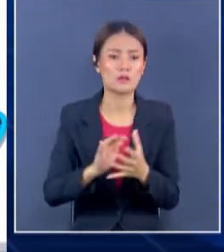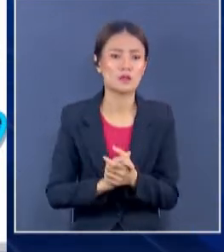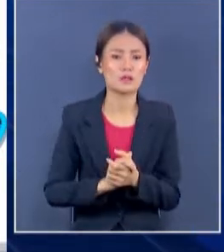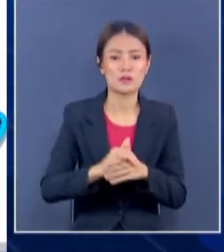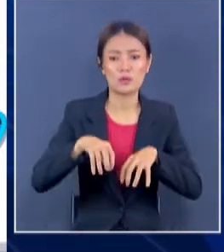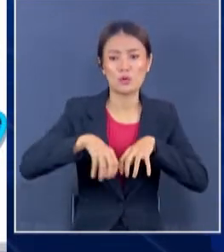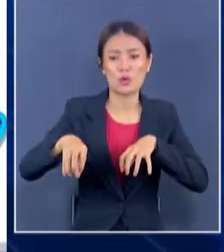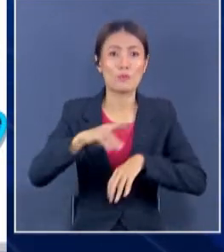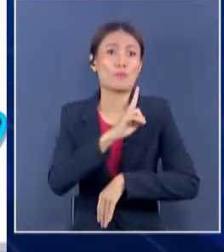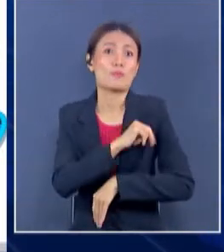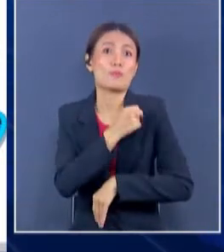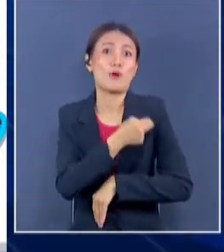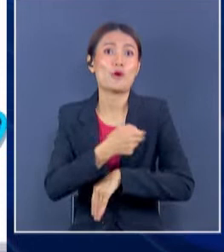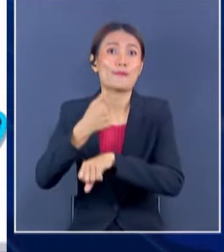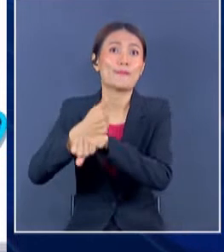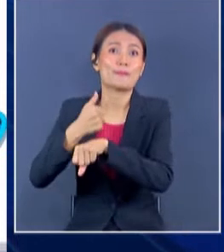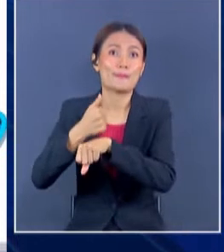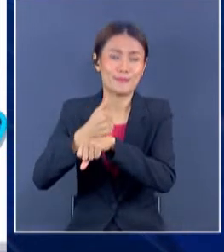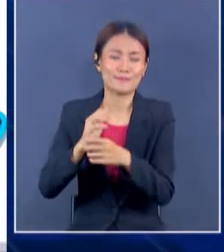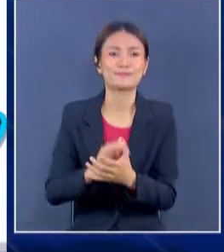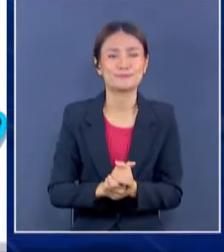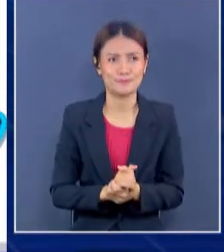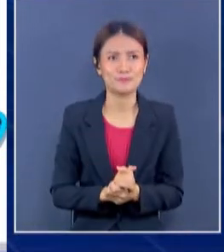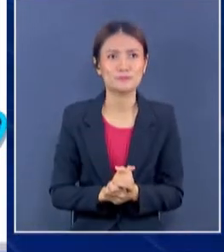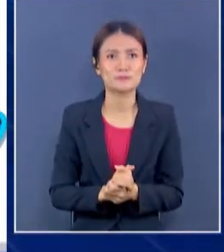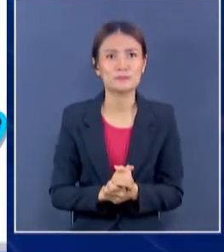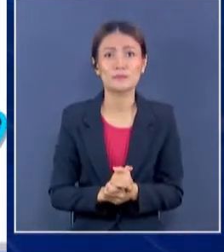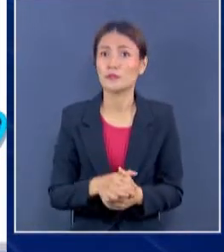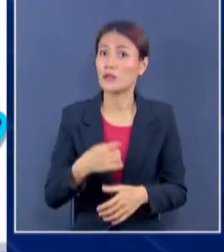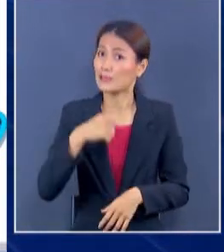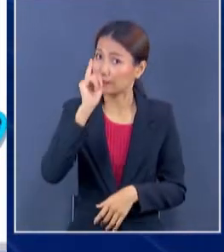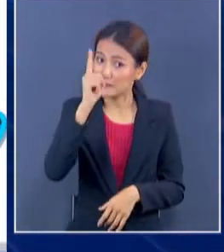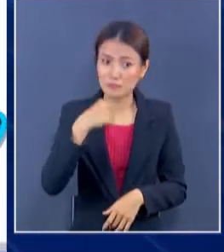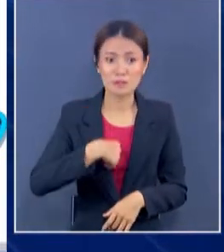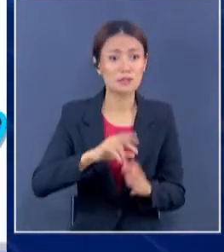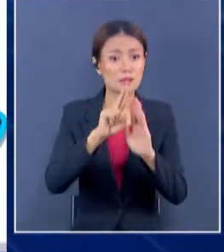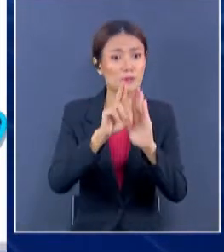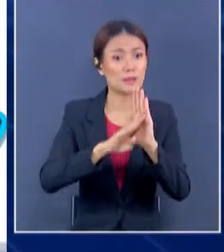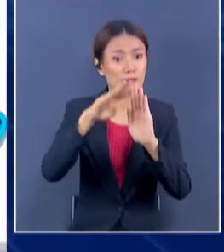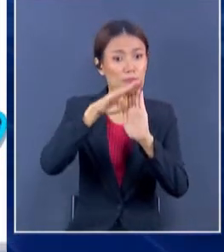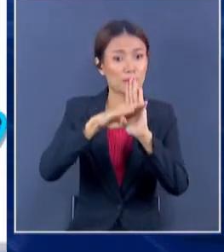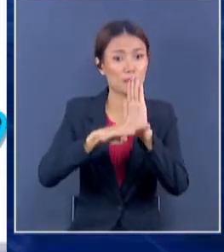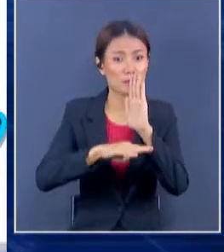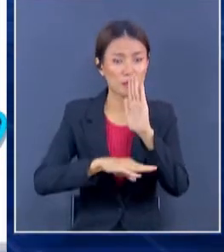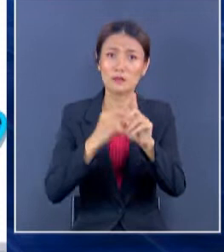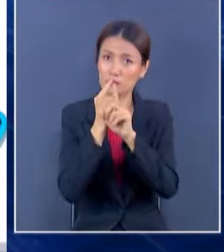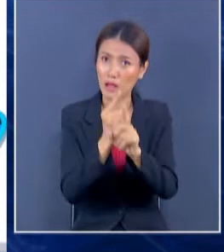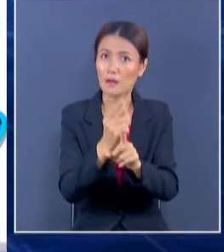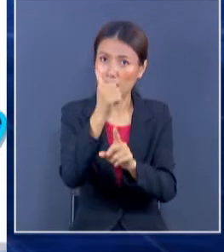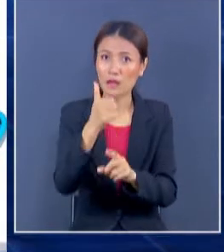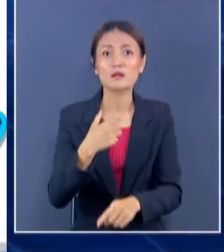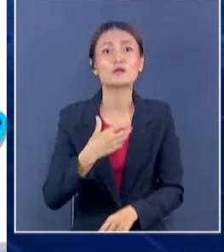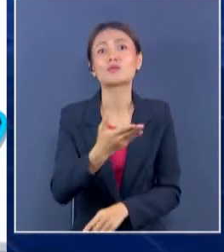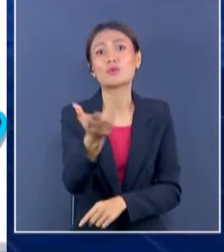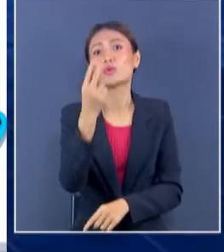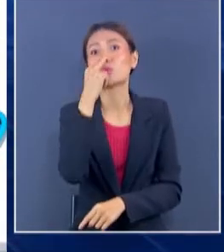องชี้แจงท่านอธิบดีชี้แจงอย่างนี้บอกว่าทุกอย่างเนี่ยเป็นไปตามเกณฑ์สามารถเข้าไปดูเกณฑ์การให้ยาของทางกรมการแ